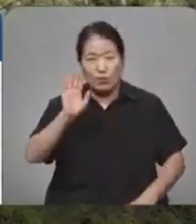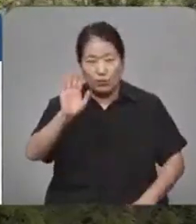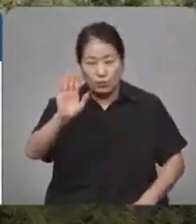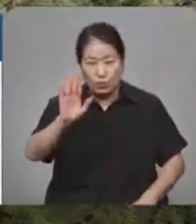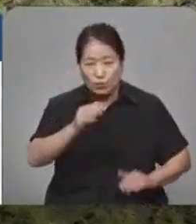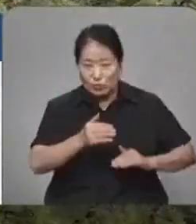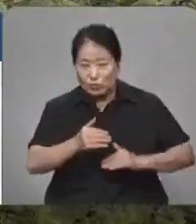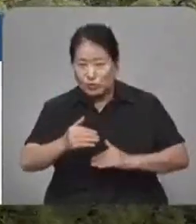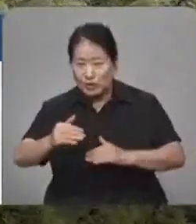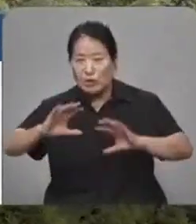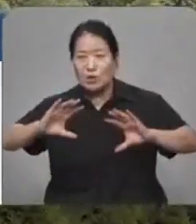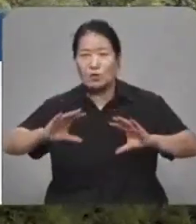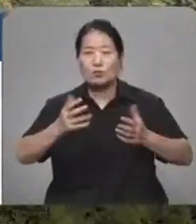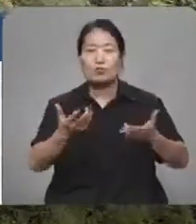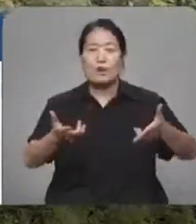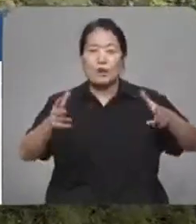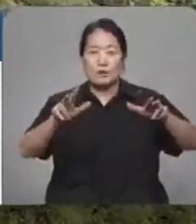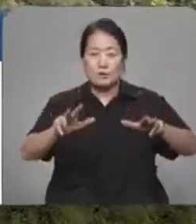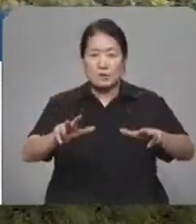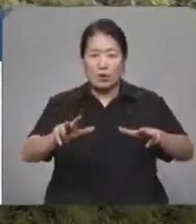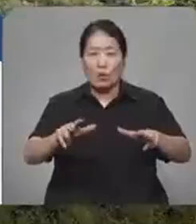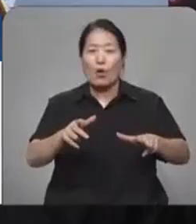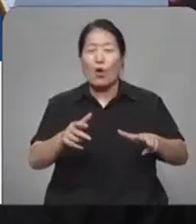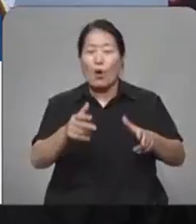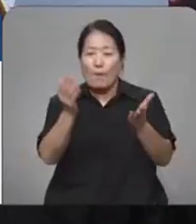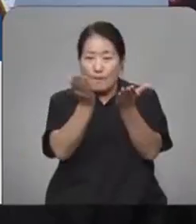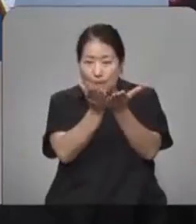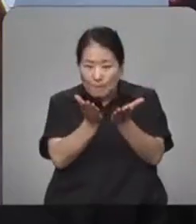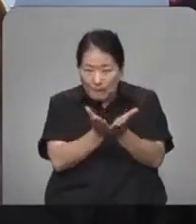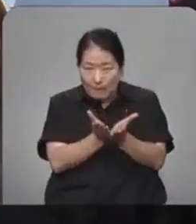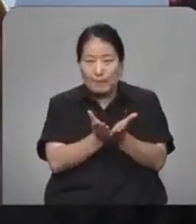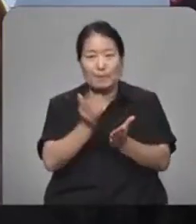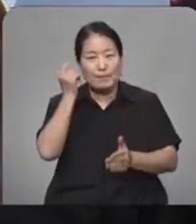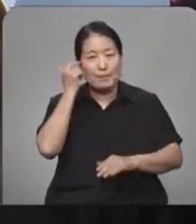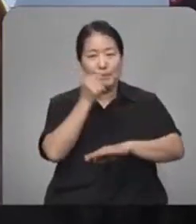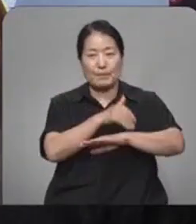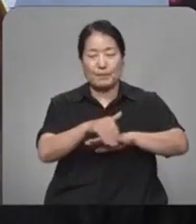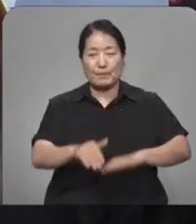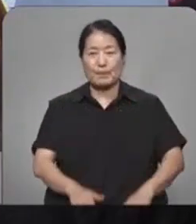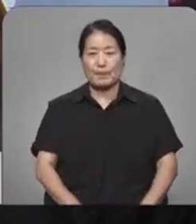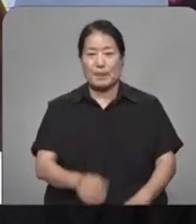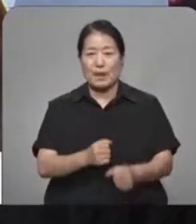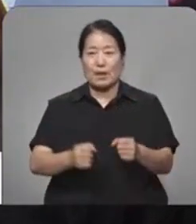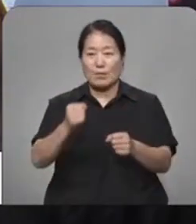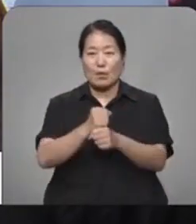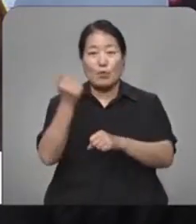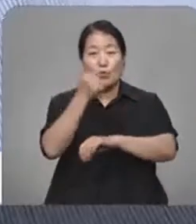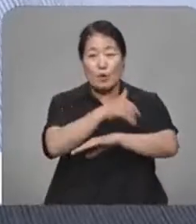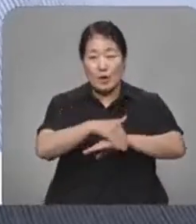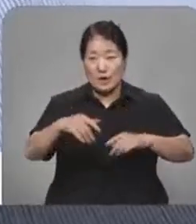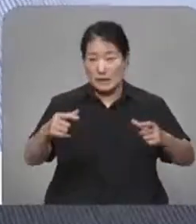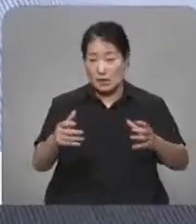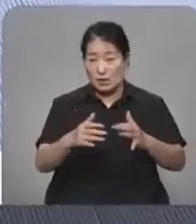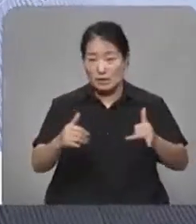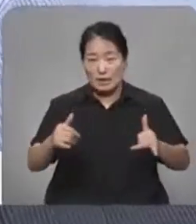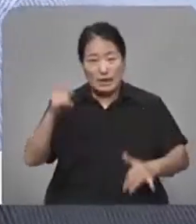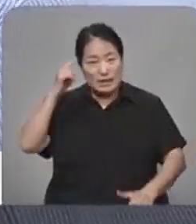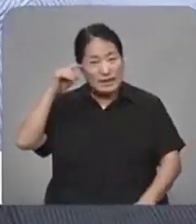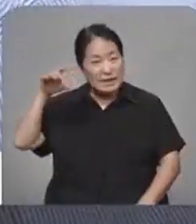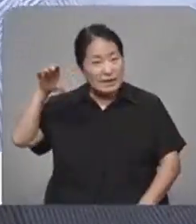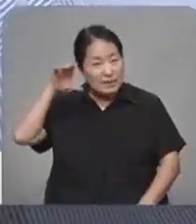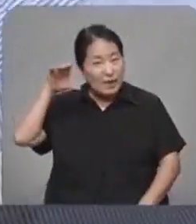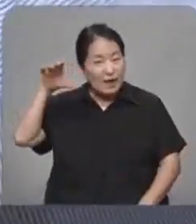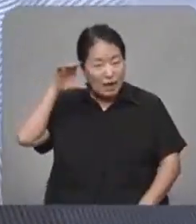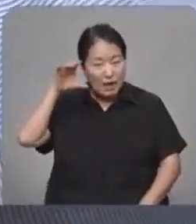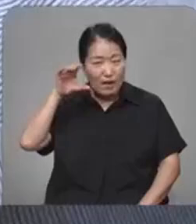봐도 부합되게 이렇게 좀 했으면 하는 그런 바람이 있습니다. 가리왕산 생태 복구 계획에 정선 지역 요구가 대폭 반영되면서